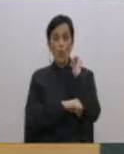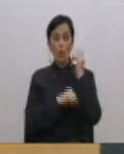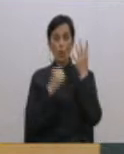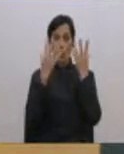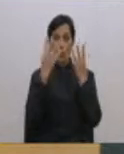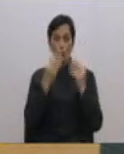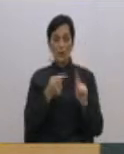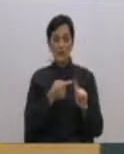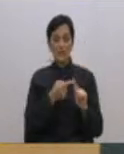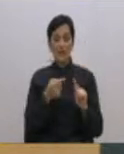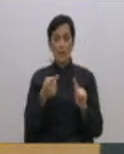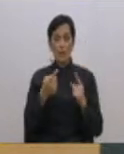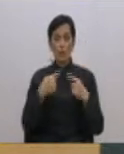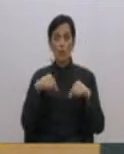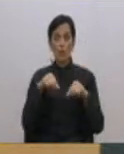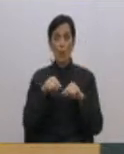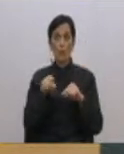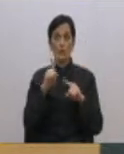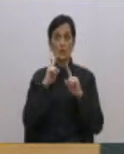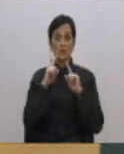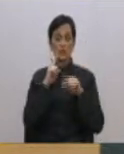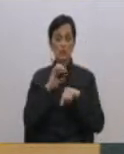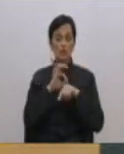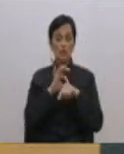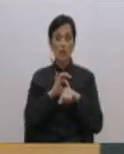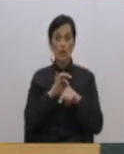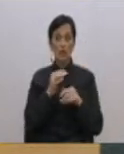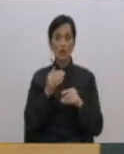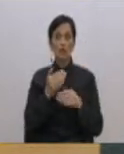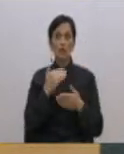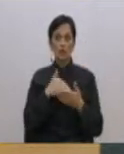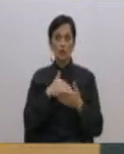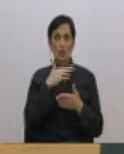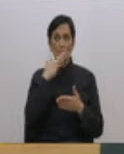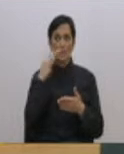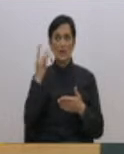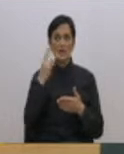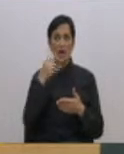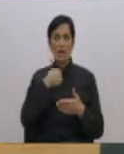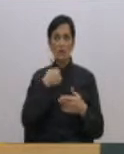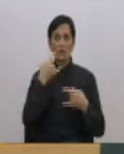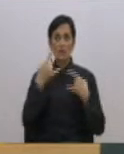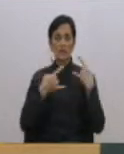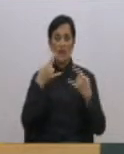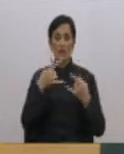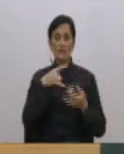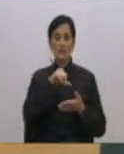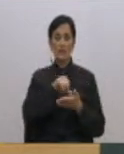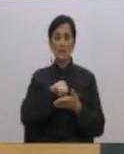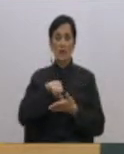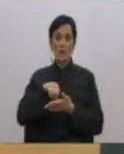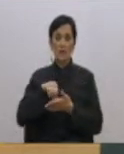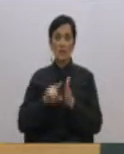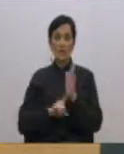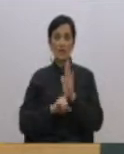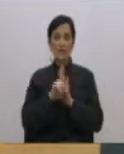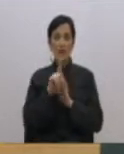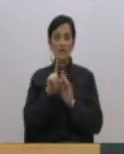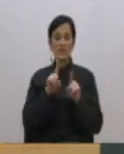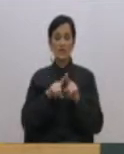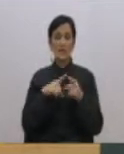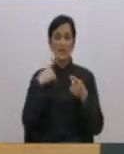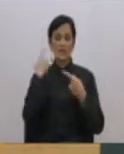დღე კომიტეტის ხმის ჩატარების შემდეგ მრავალჯერ მომიწია ტელევიზიებით გამოსვლა, იმიტომ რომ თან გავრცელდა ისეთი